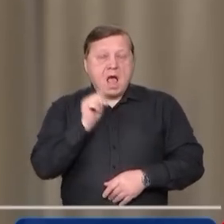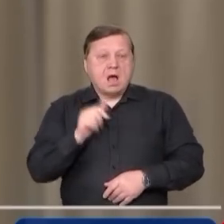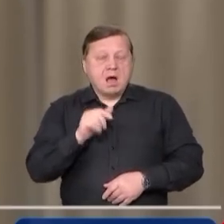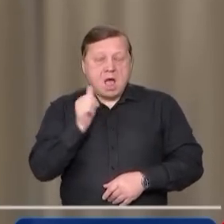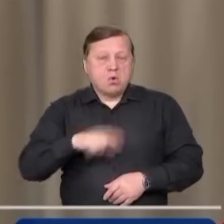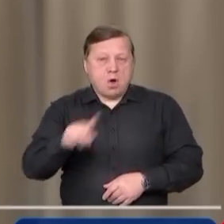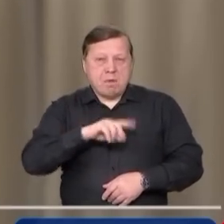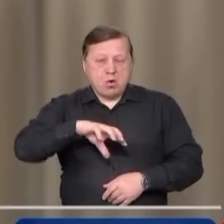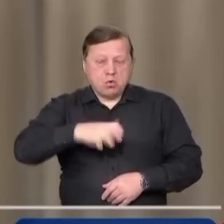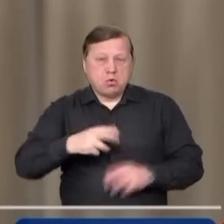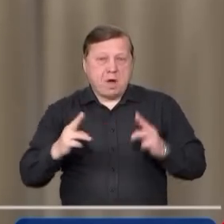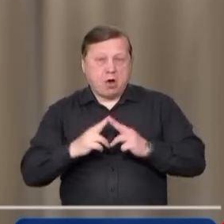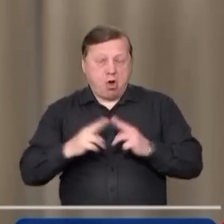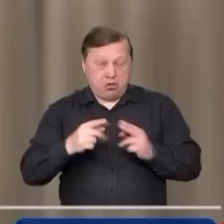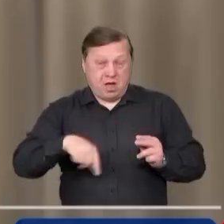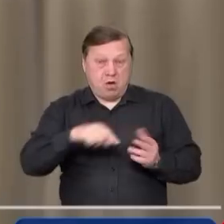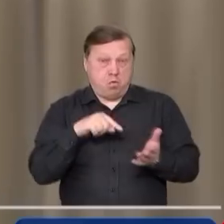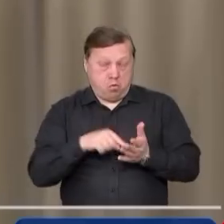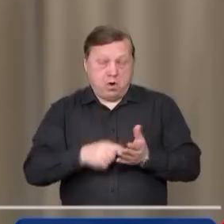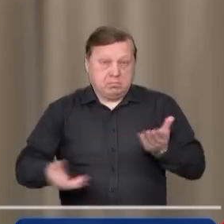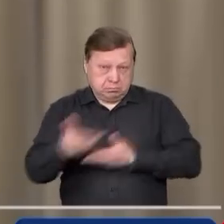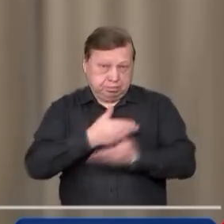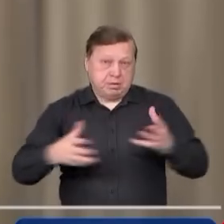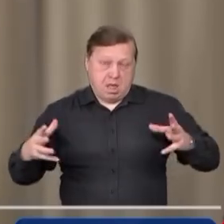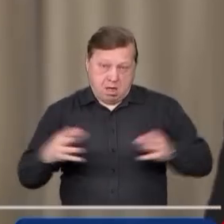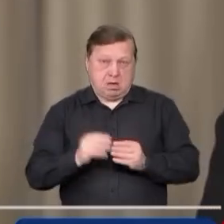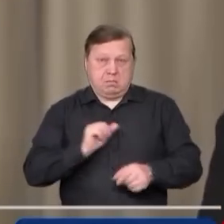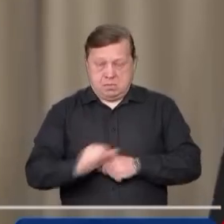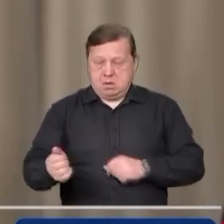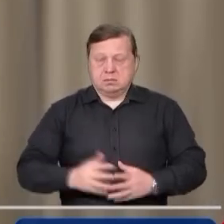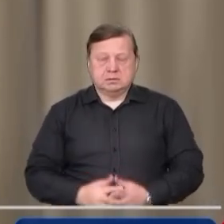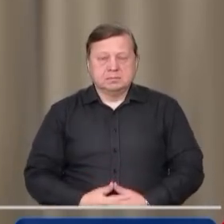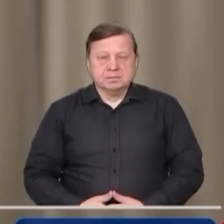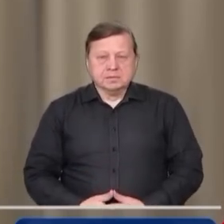kontaktowej, ręka w rękę z resztą naszych kolegów.